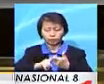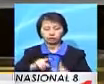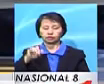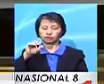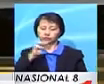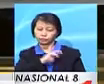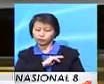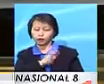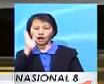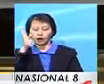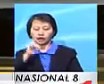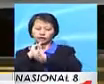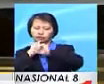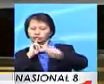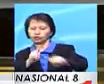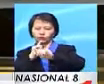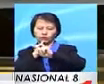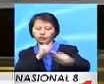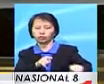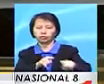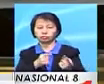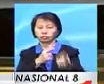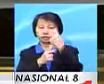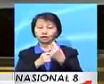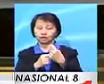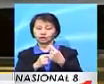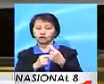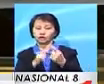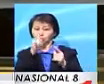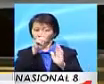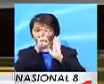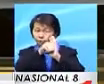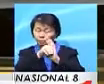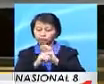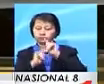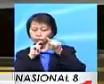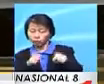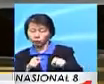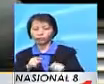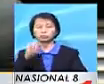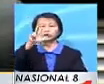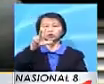Menteri akan menjawab pertanyaan asal tersebut dalam tempoh 3 minit.